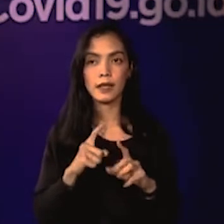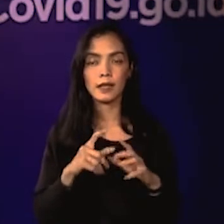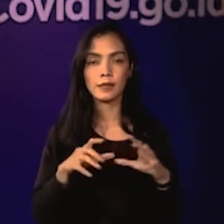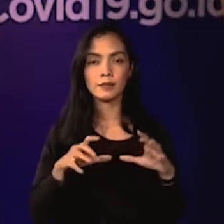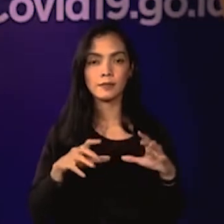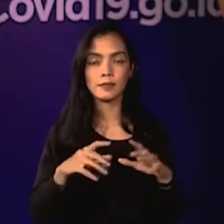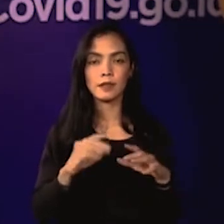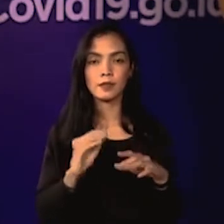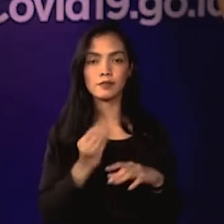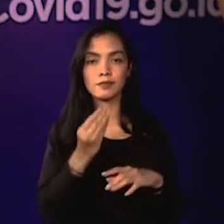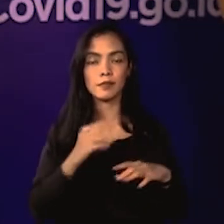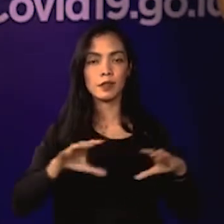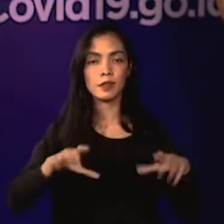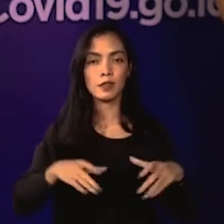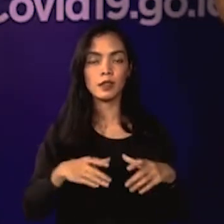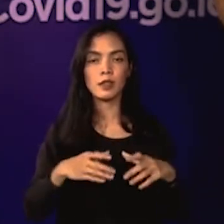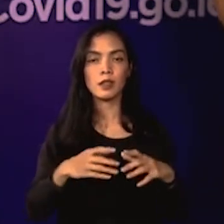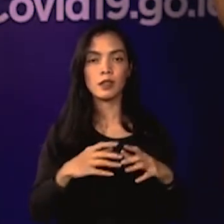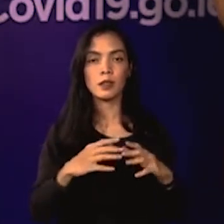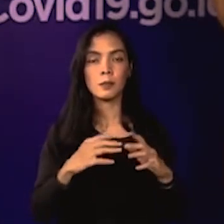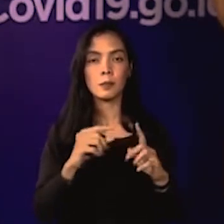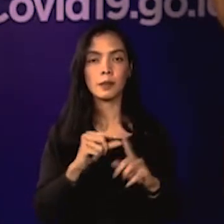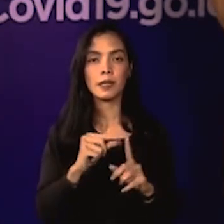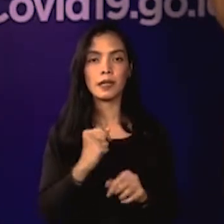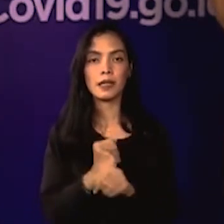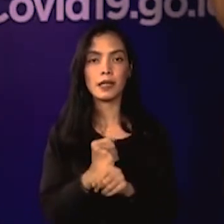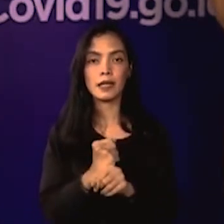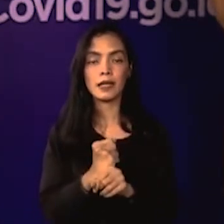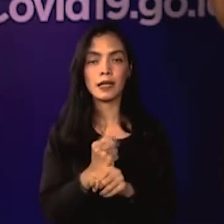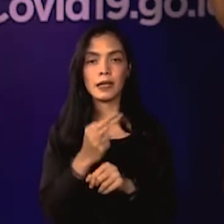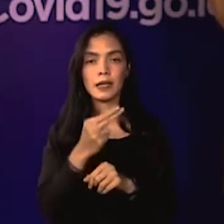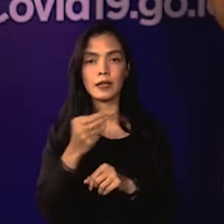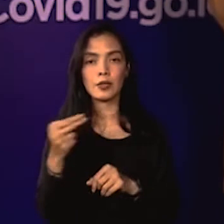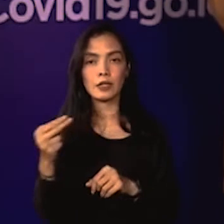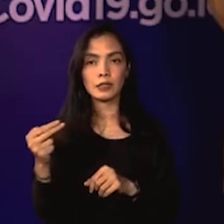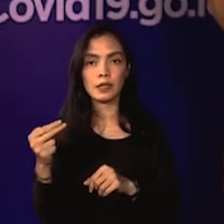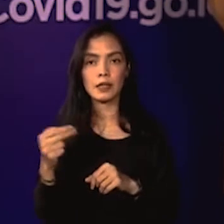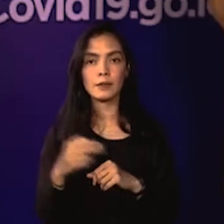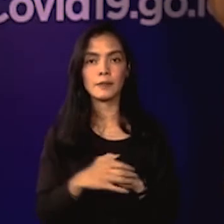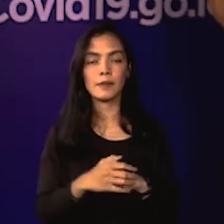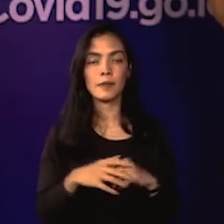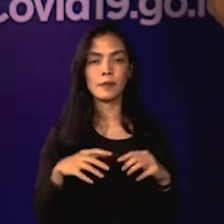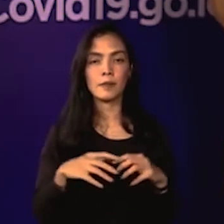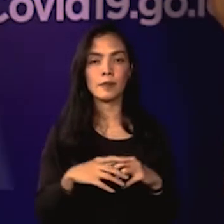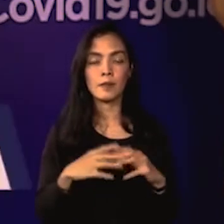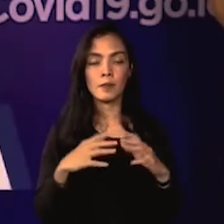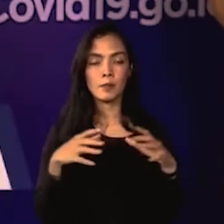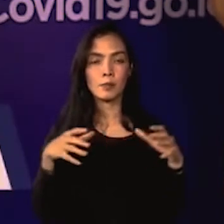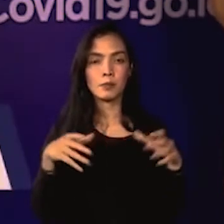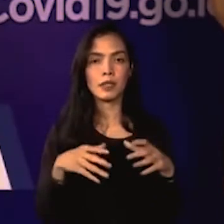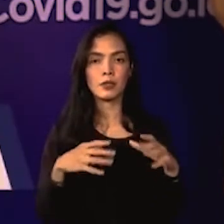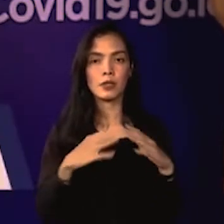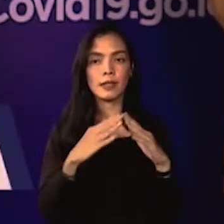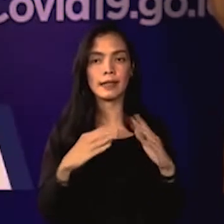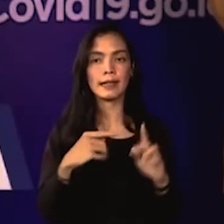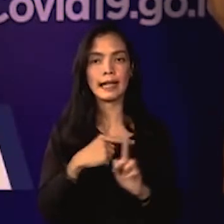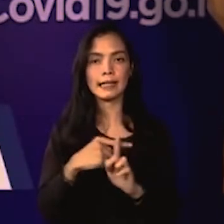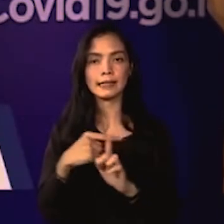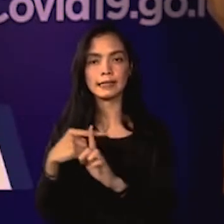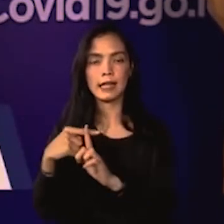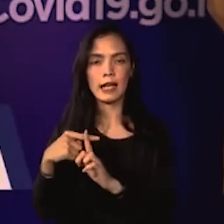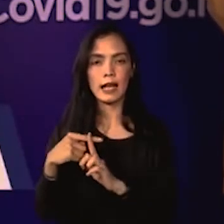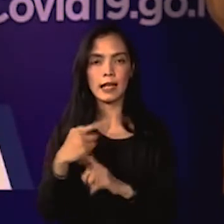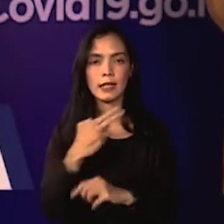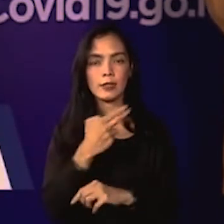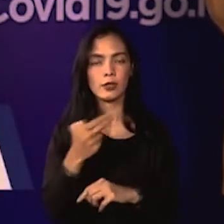Indonesia atau disingkat PGI. Saya ingin memberikan kesaksian